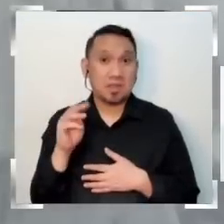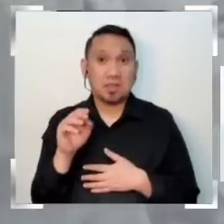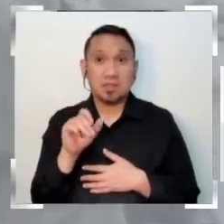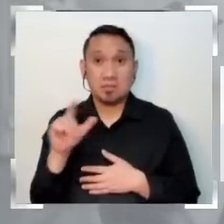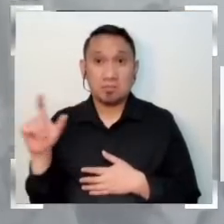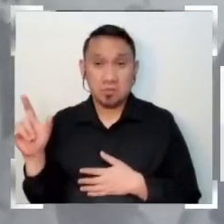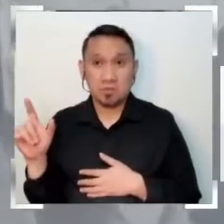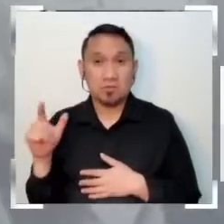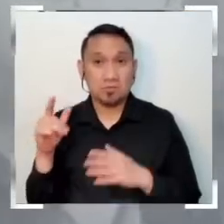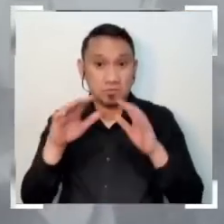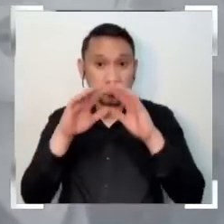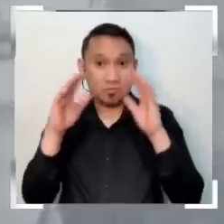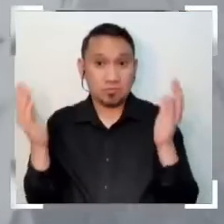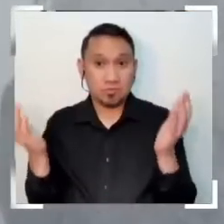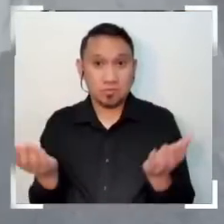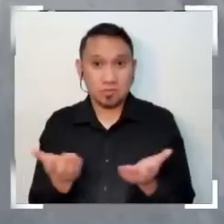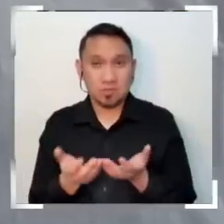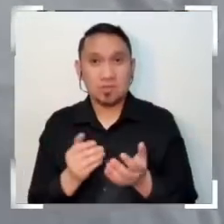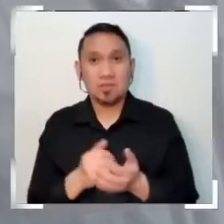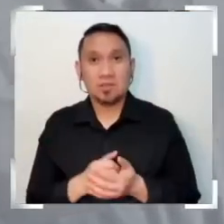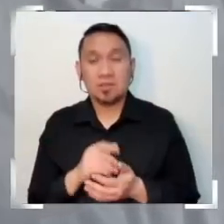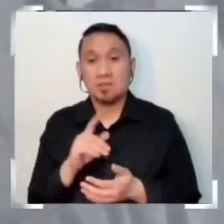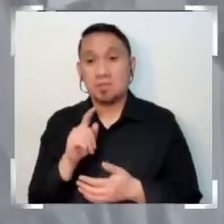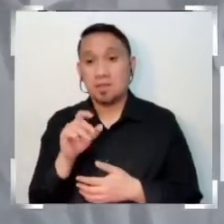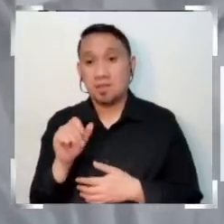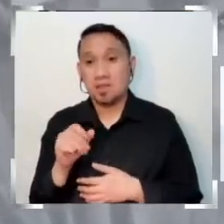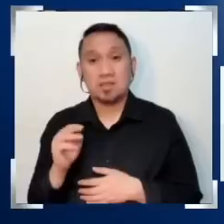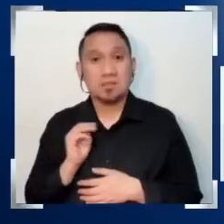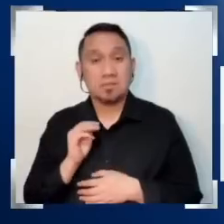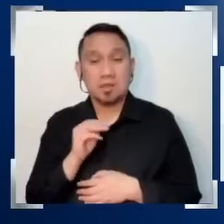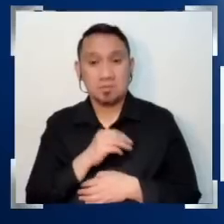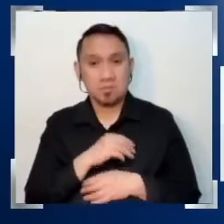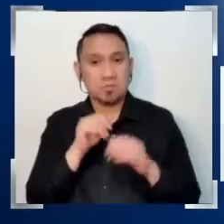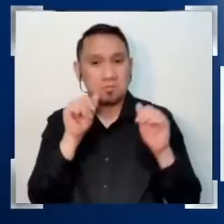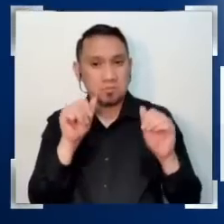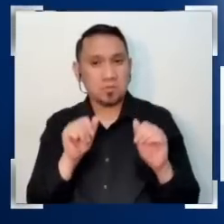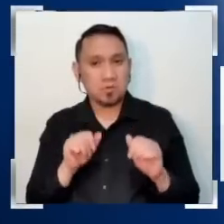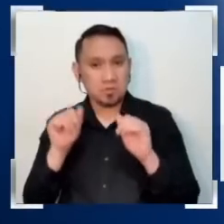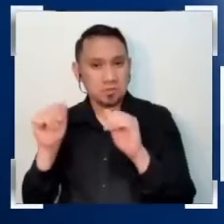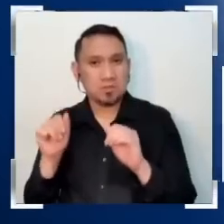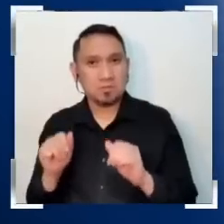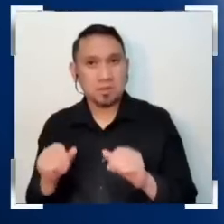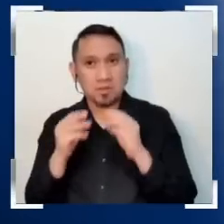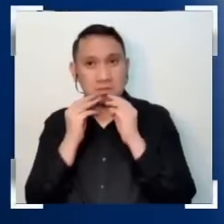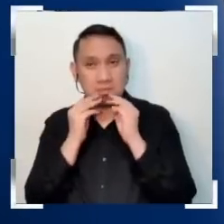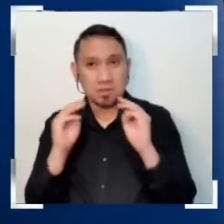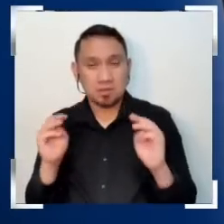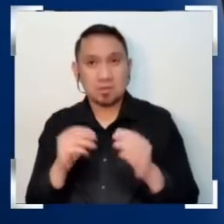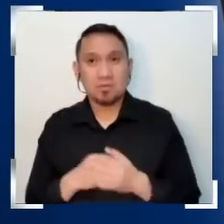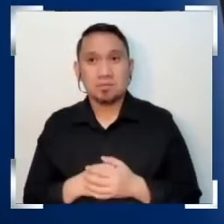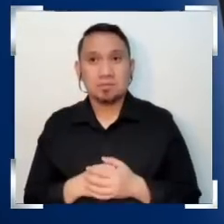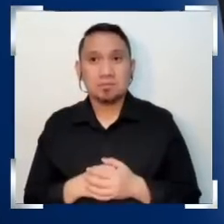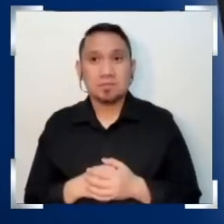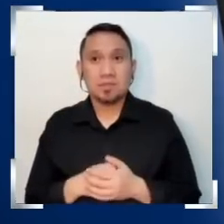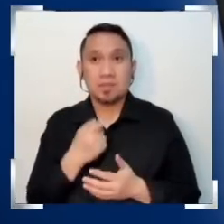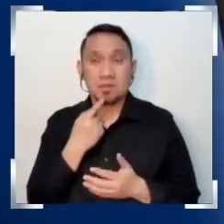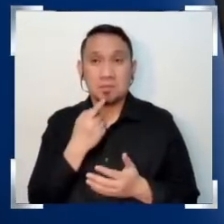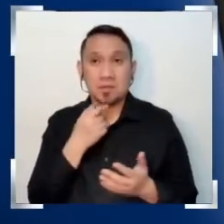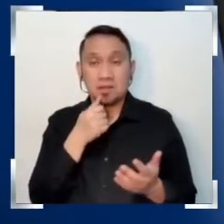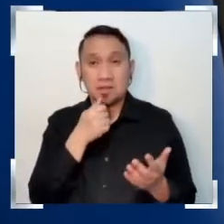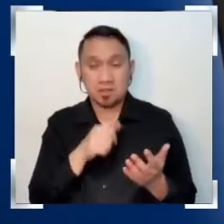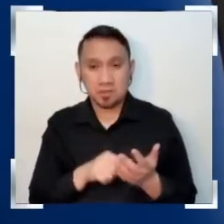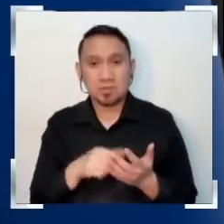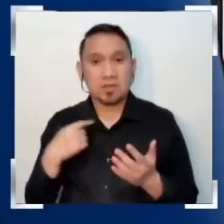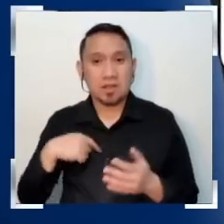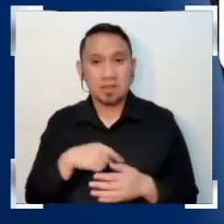Ang BTS members kanya-kanyang post ng mensahe para sa fans. Sa letter ng leader na si RM, sinabi niyang let's live together well